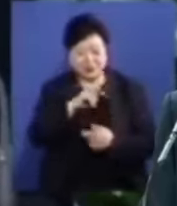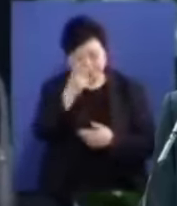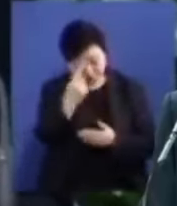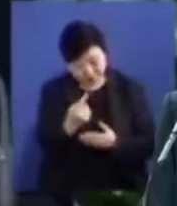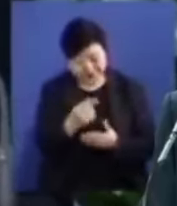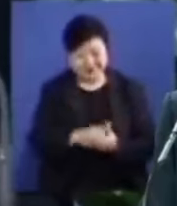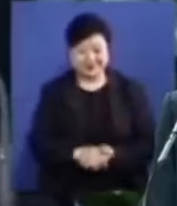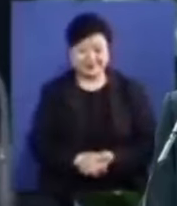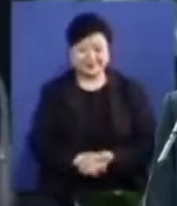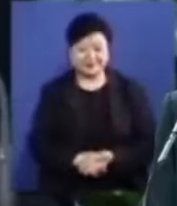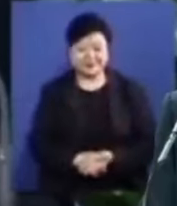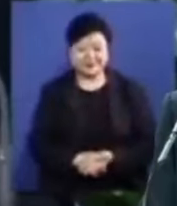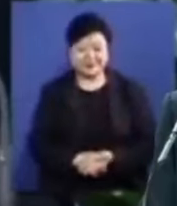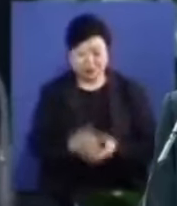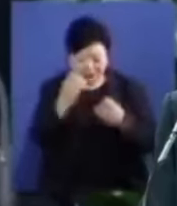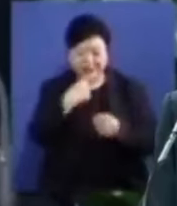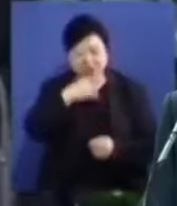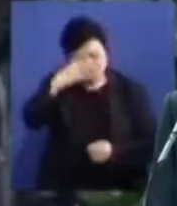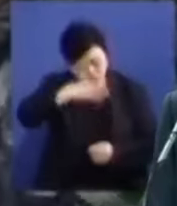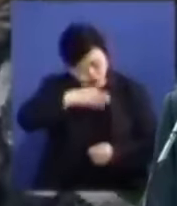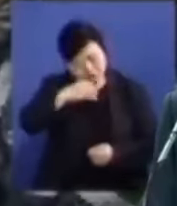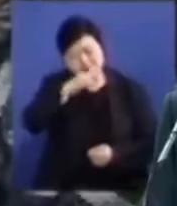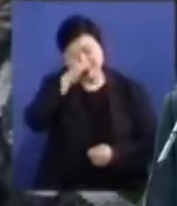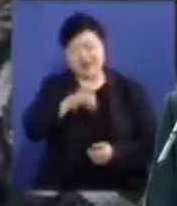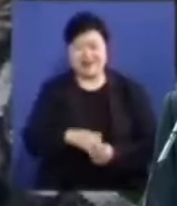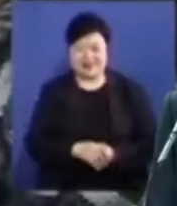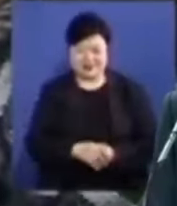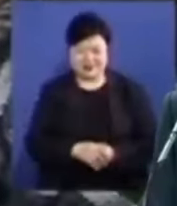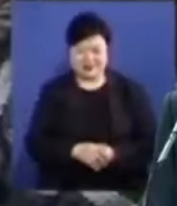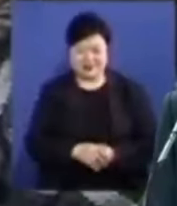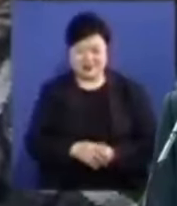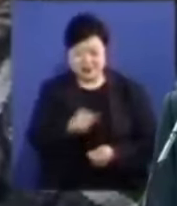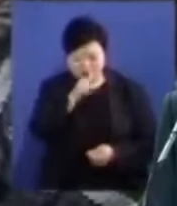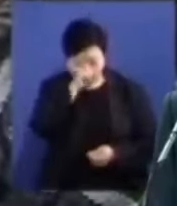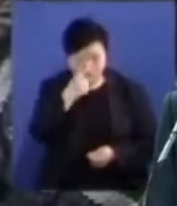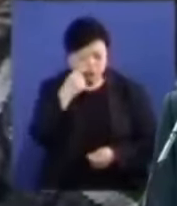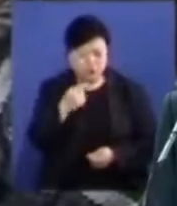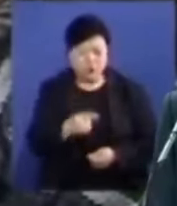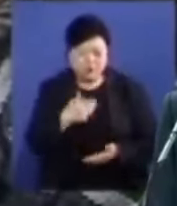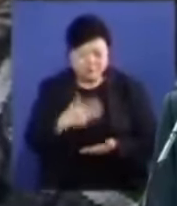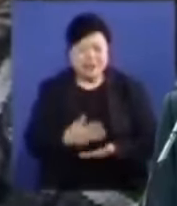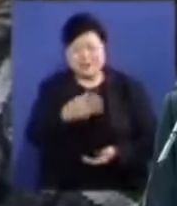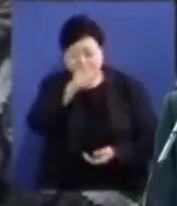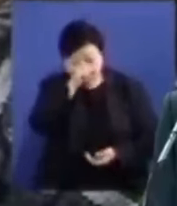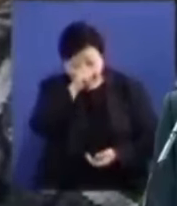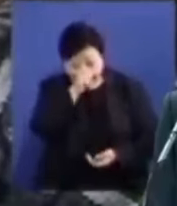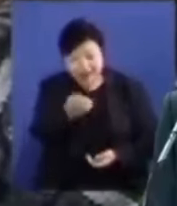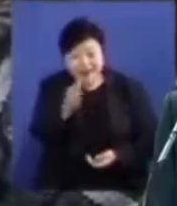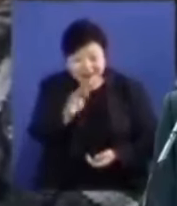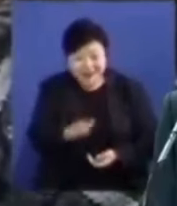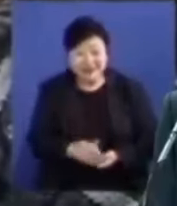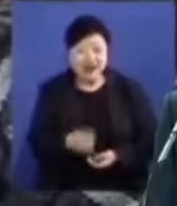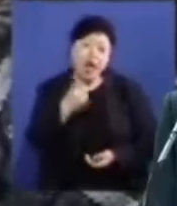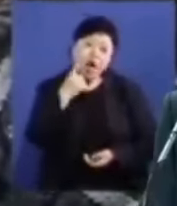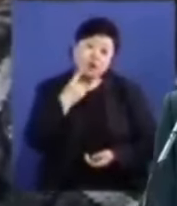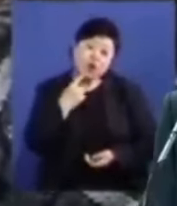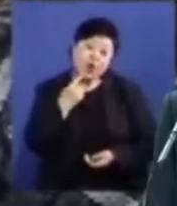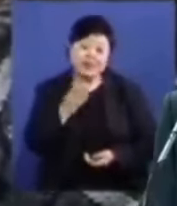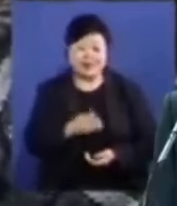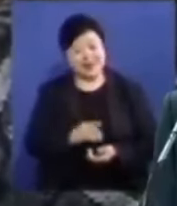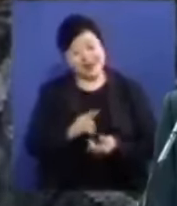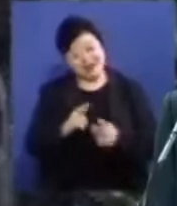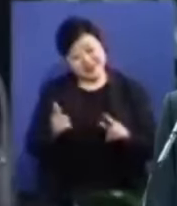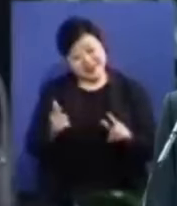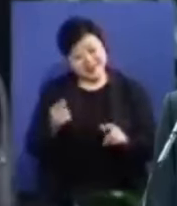돌아오면서 고난당한 것이 이익이구나. 그 사람 좀 좋은 부모 만나서 팔자 좋은 것 부러워했더니만